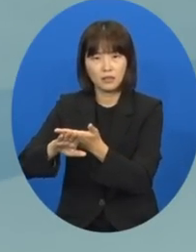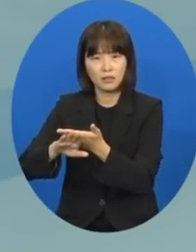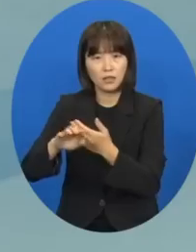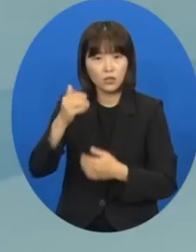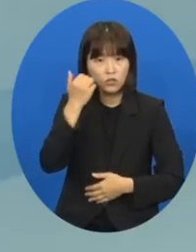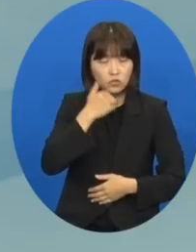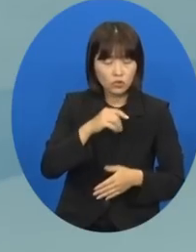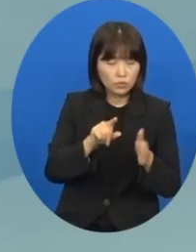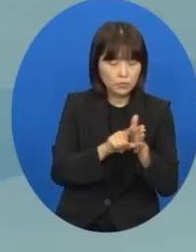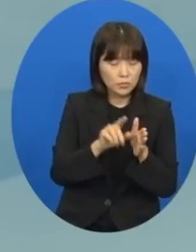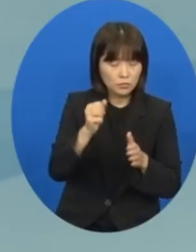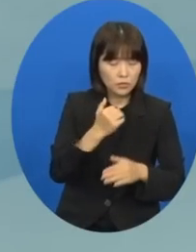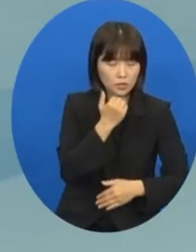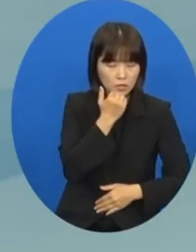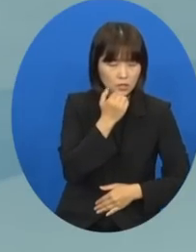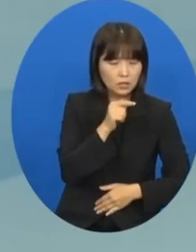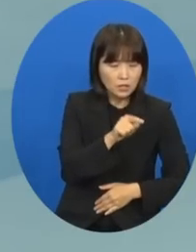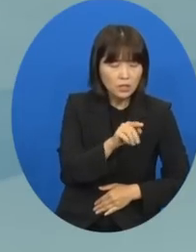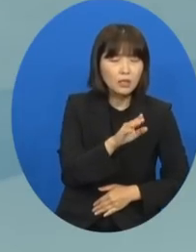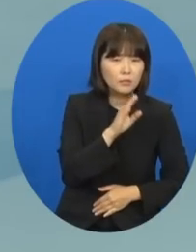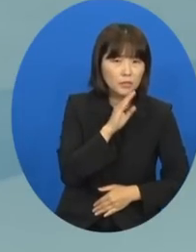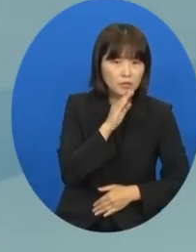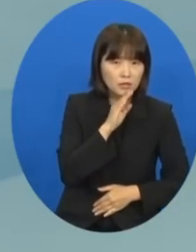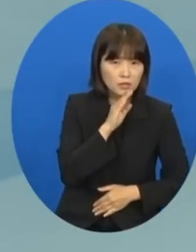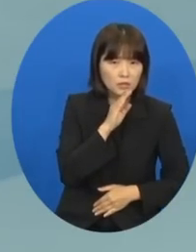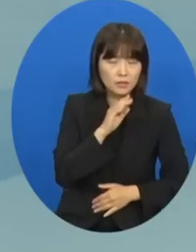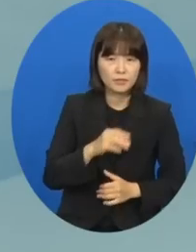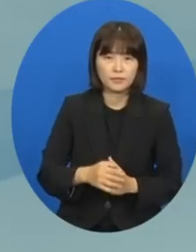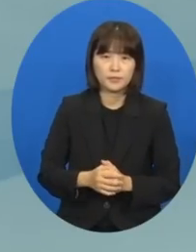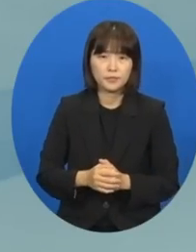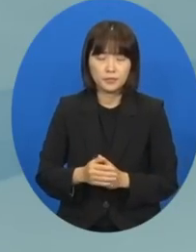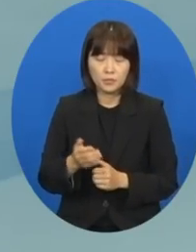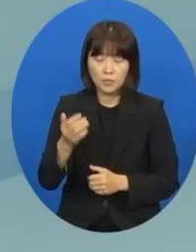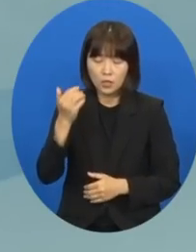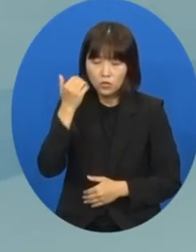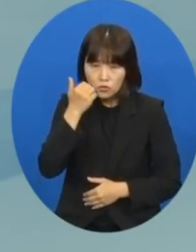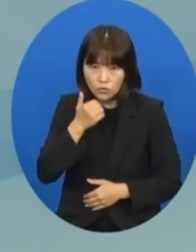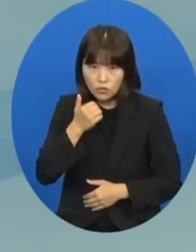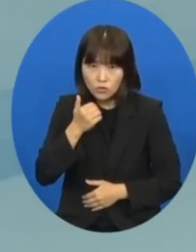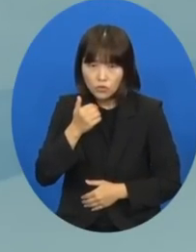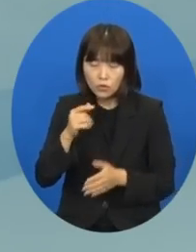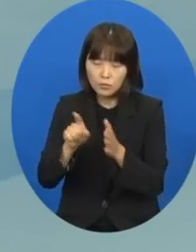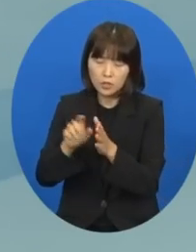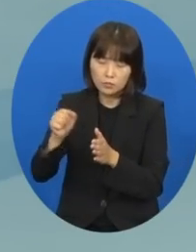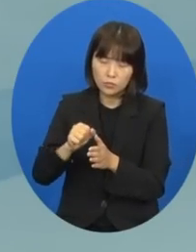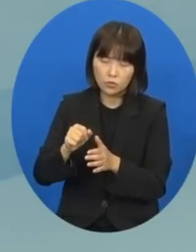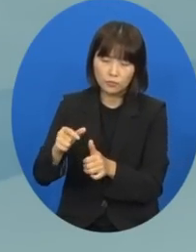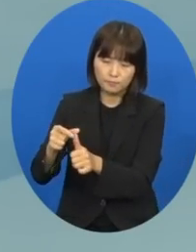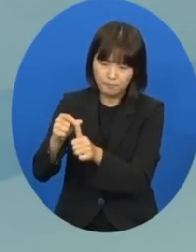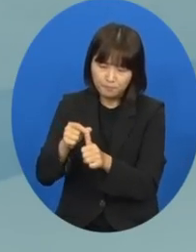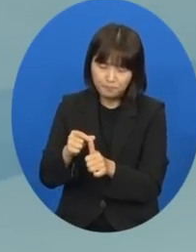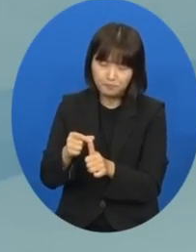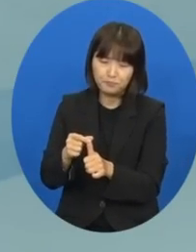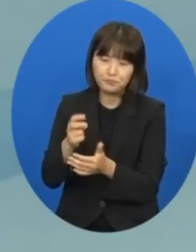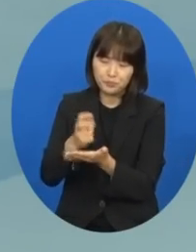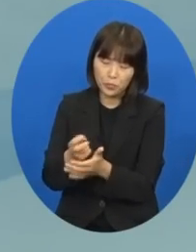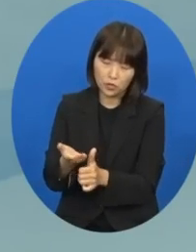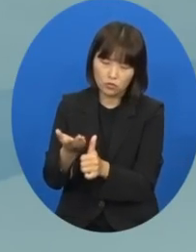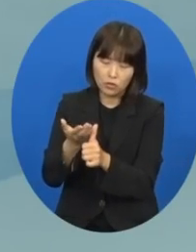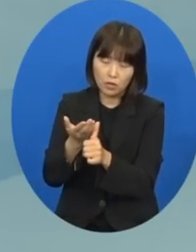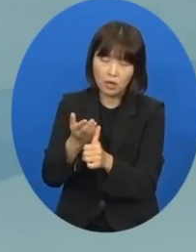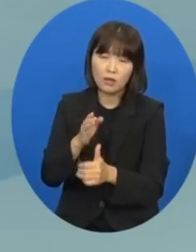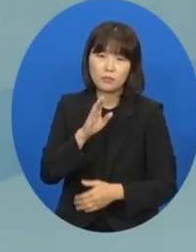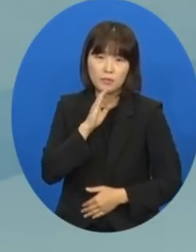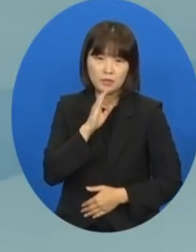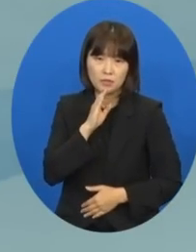믿음으로 기다리는 것이 맞습니다. 그리고 정말 응답해 주십니다. 그러나 누군가는 믿음으로 입양하는 것이 또 맞을 수 있어요. 그것이 더 큰